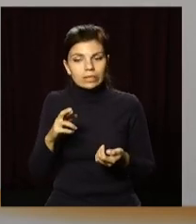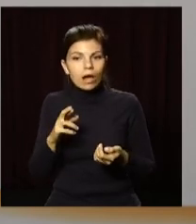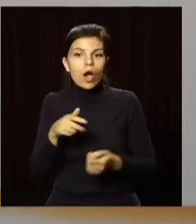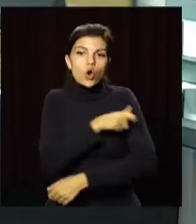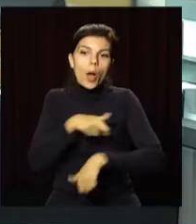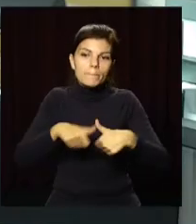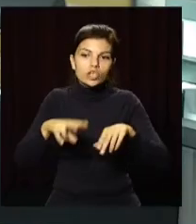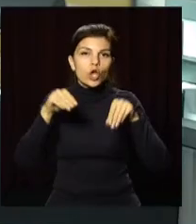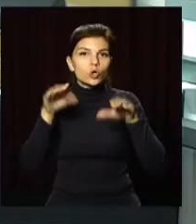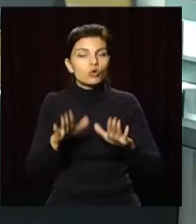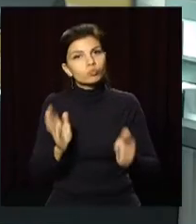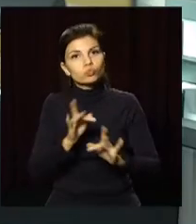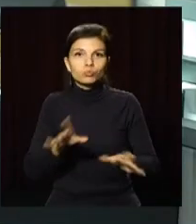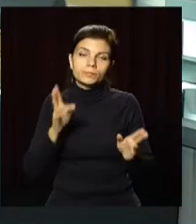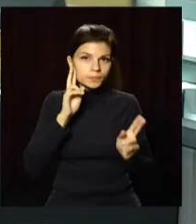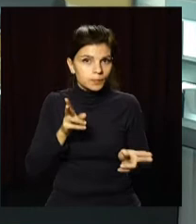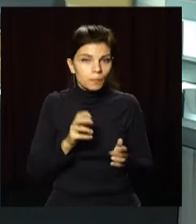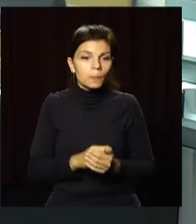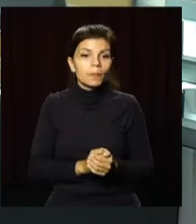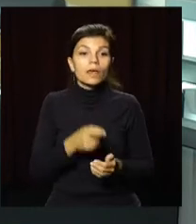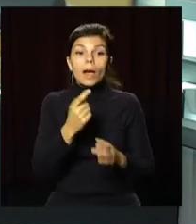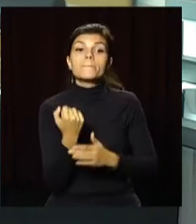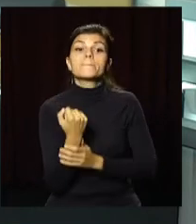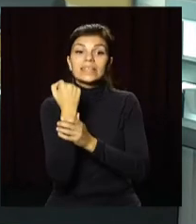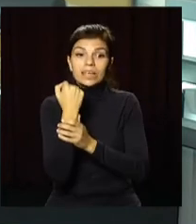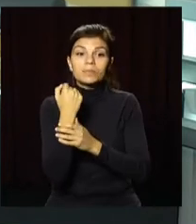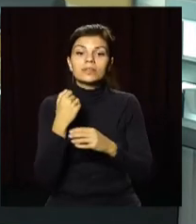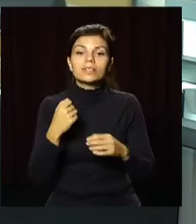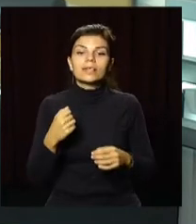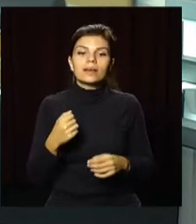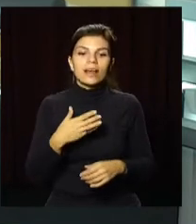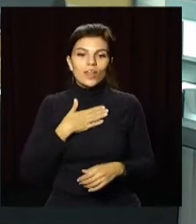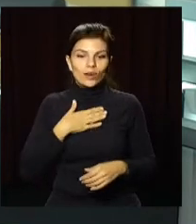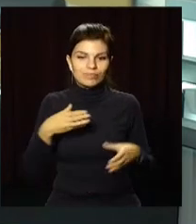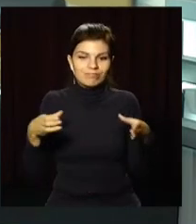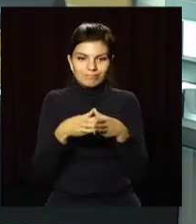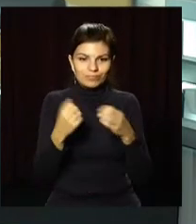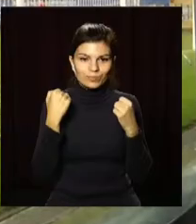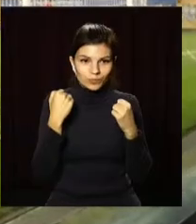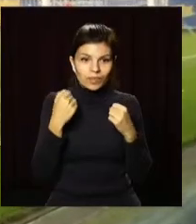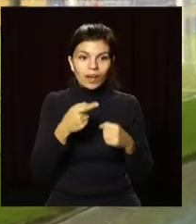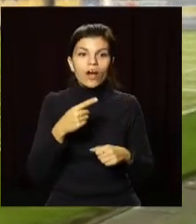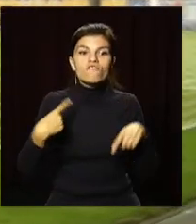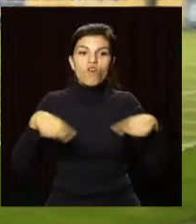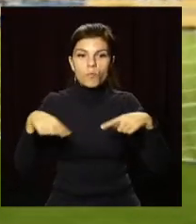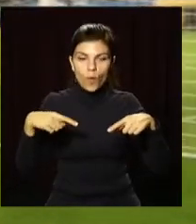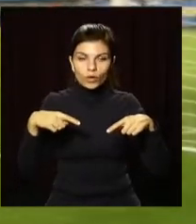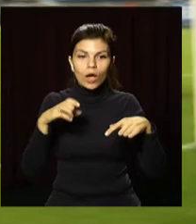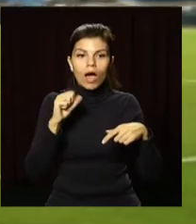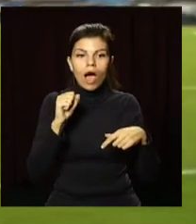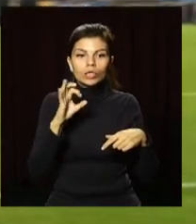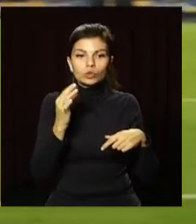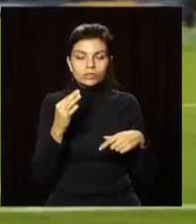рішення. Підтримати збірну України відтепер можна на стадіоні. Про це повідомили в Українській футбольній